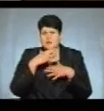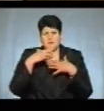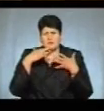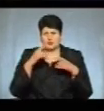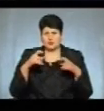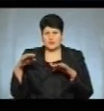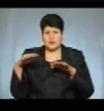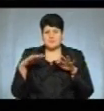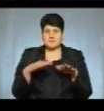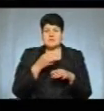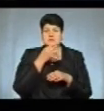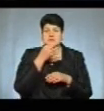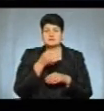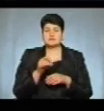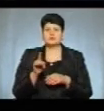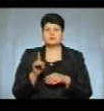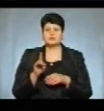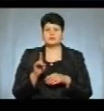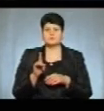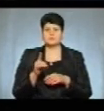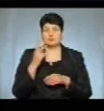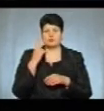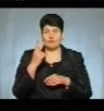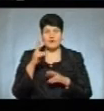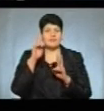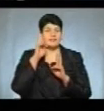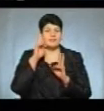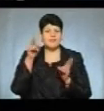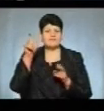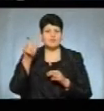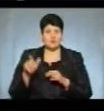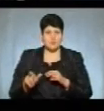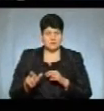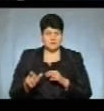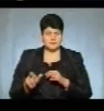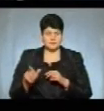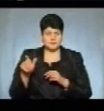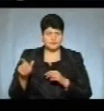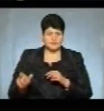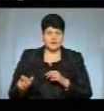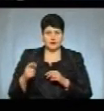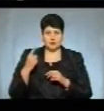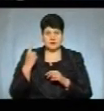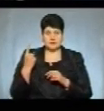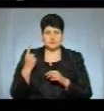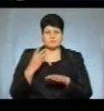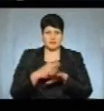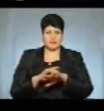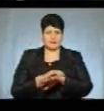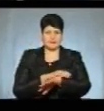людей. Повідомили, що двоє невідомих, один з них з татуюванням на